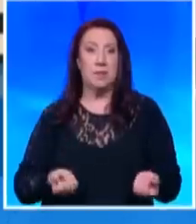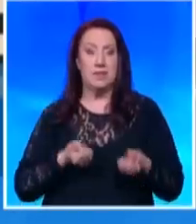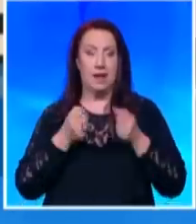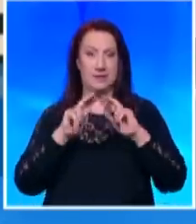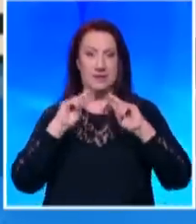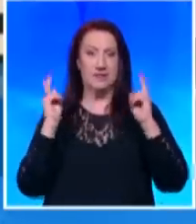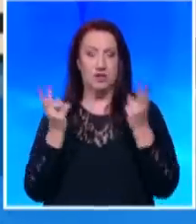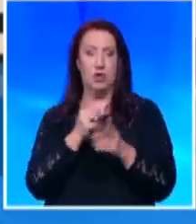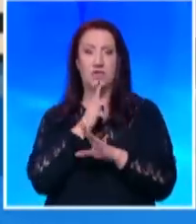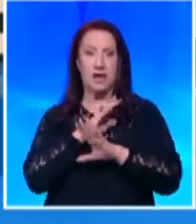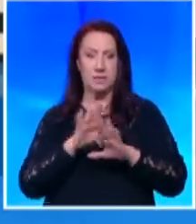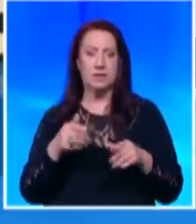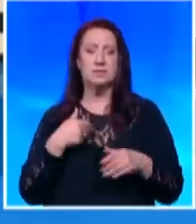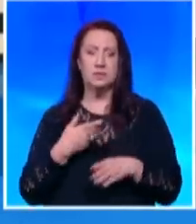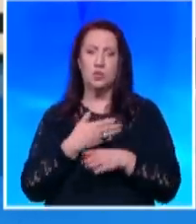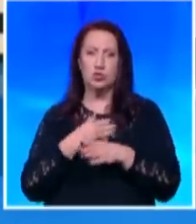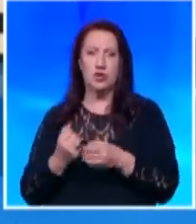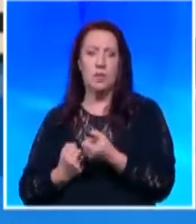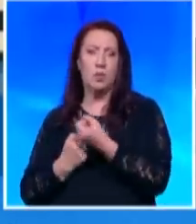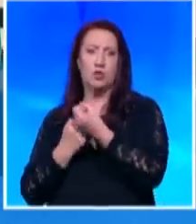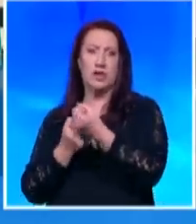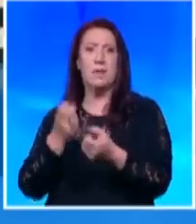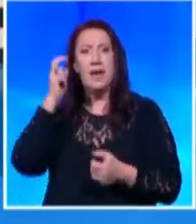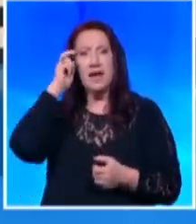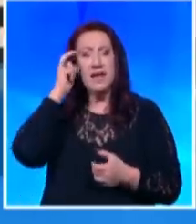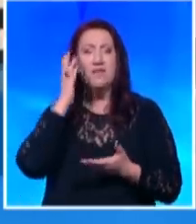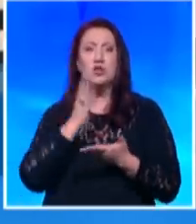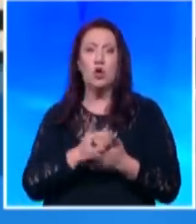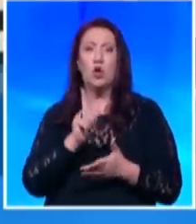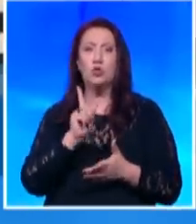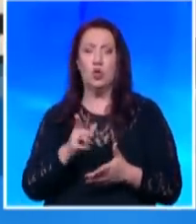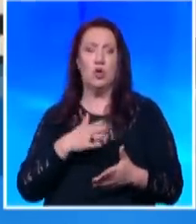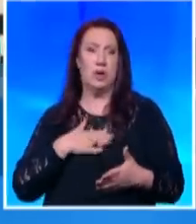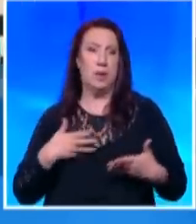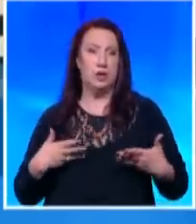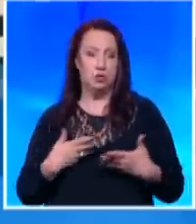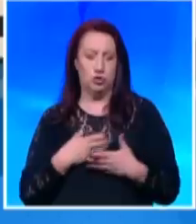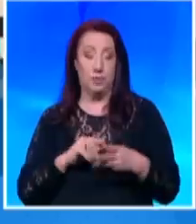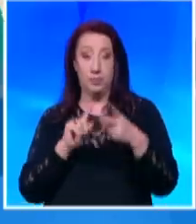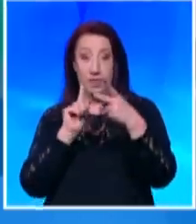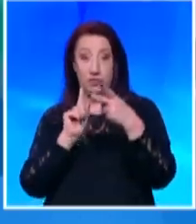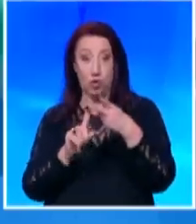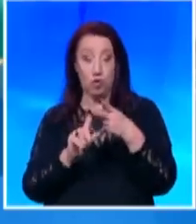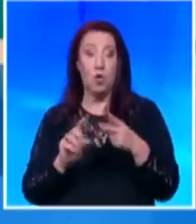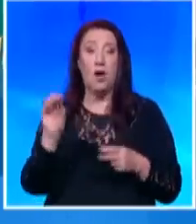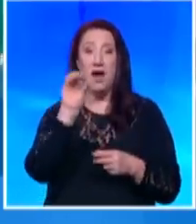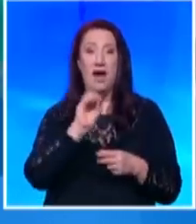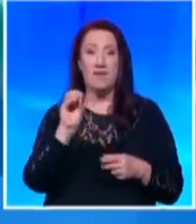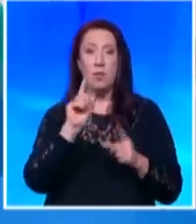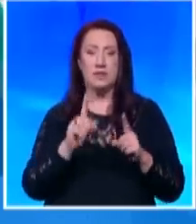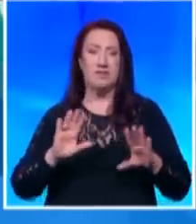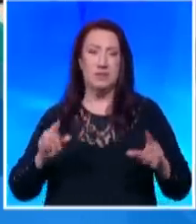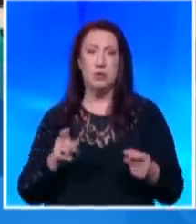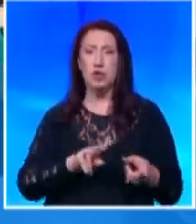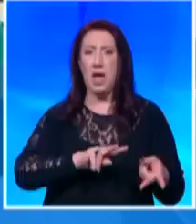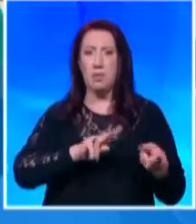ние ще продължим да подкрепяме Киев докато е необходимо. Второ, Европа трябва да започне да се променя и да започне да взима